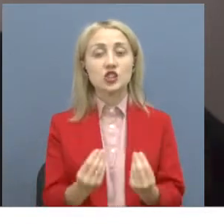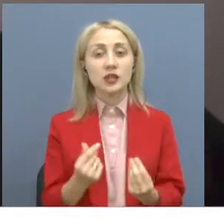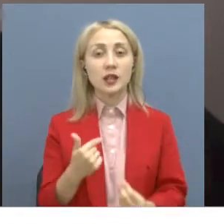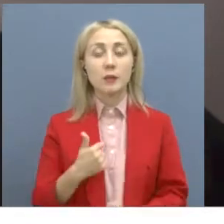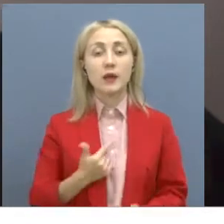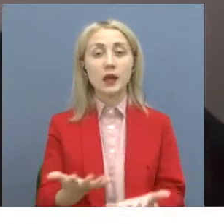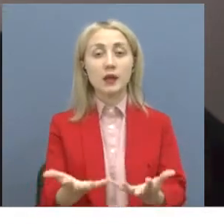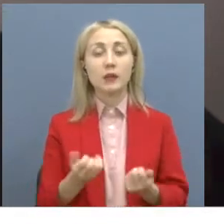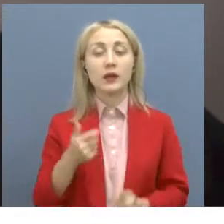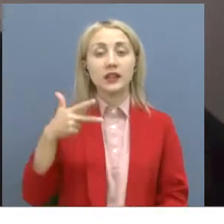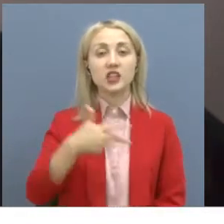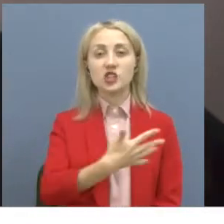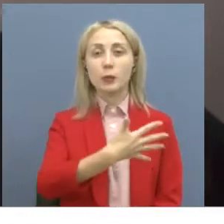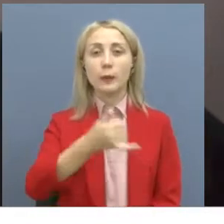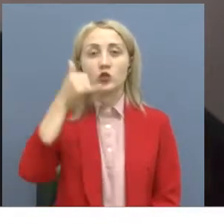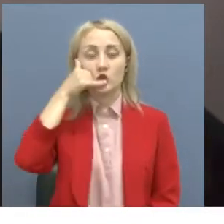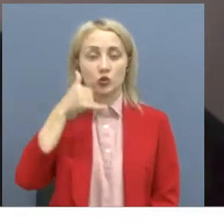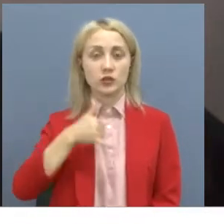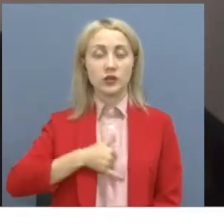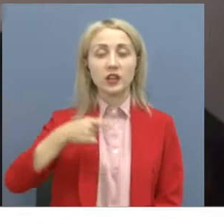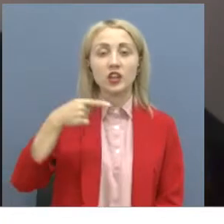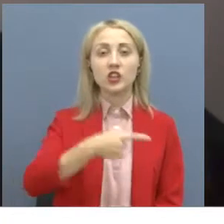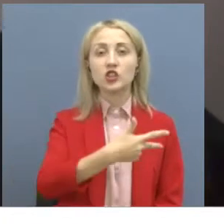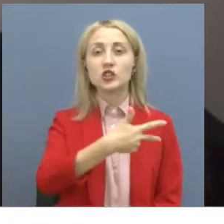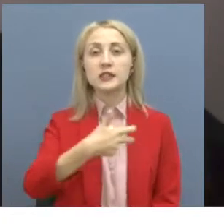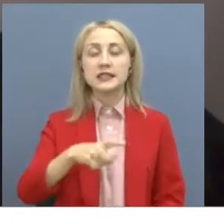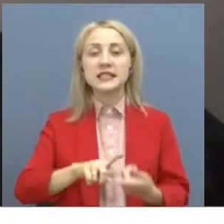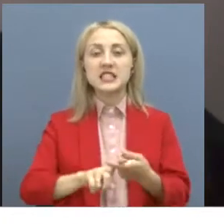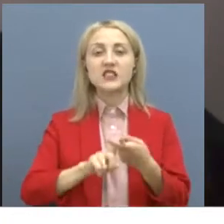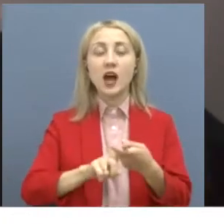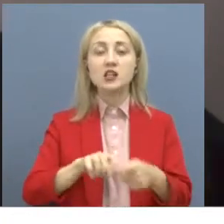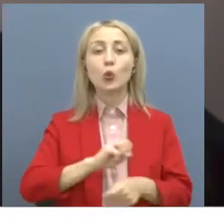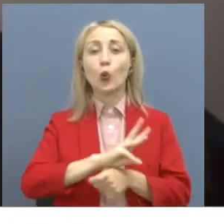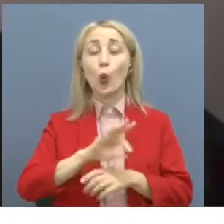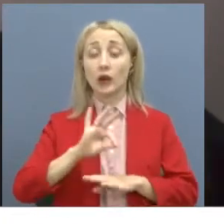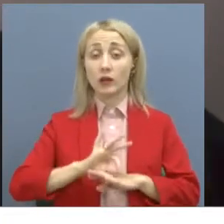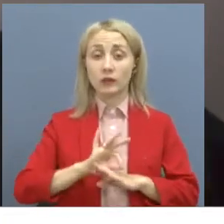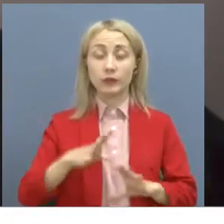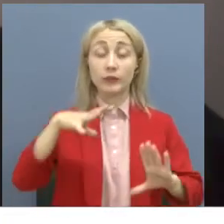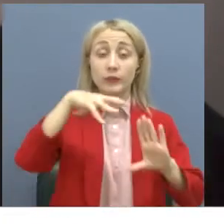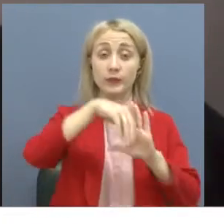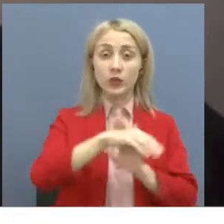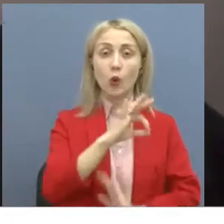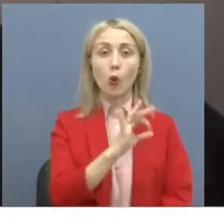аптасына 3500 шақырту түссе, соның 1300-і COVID-19 вирусына қатысты. Бұл категорияға ЖРВИ,